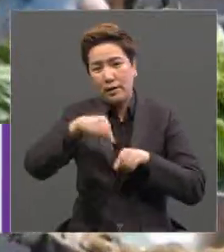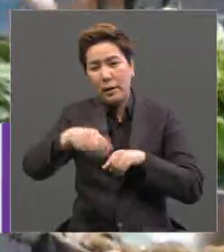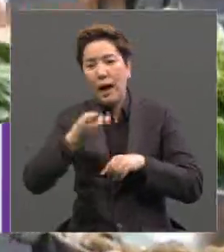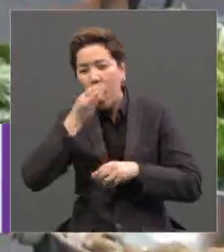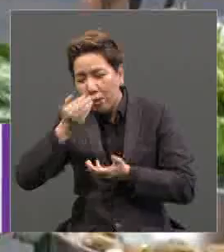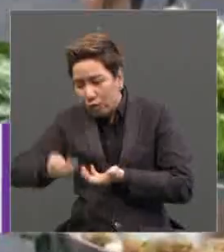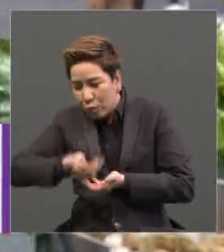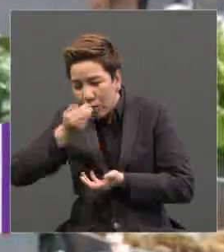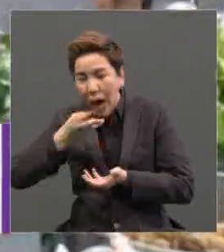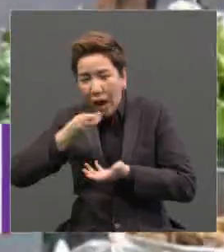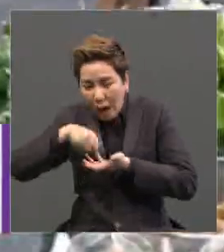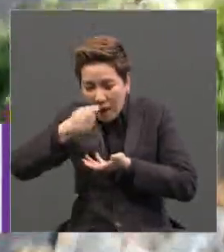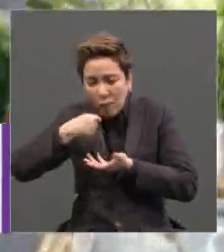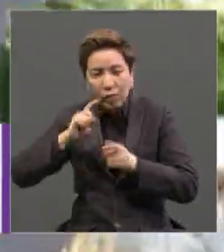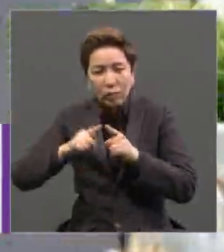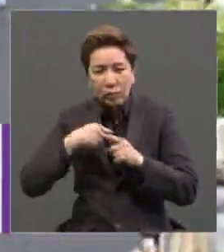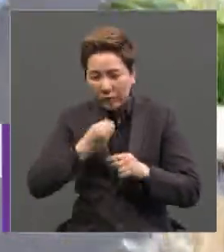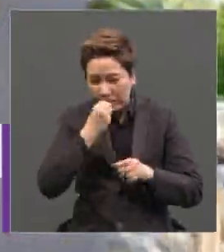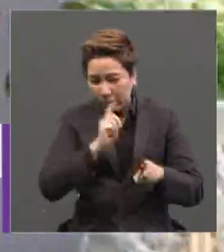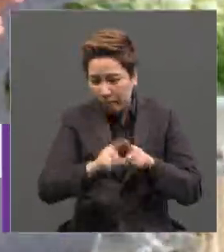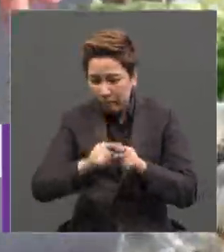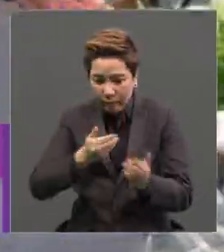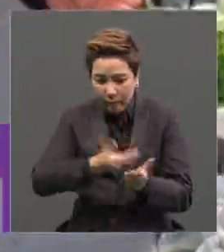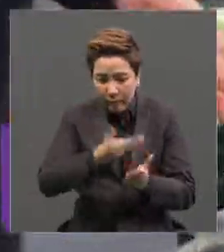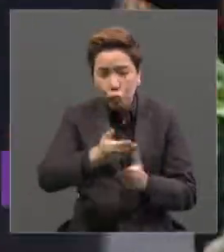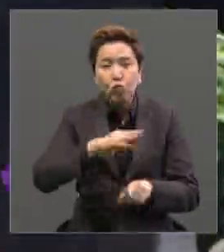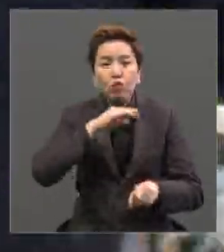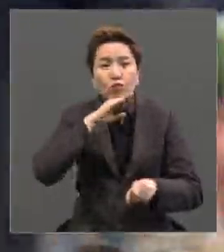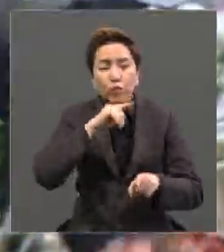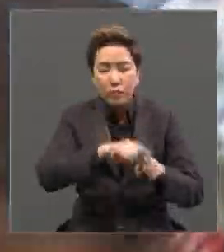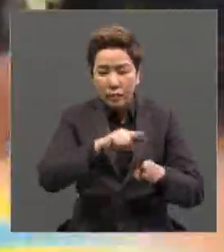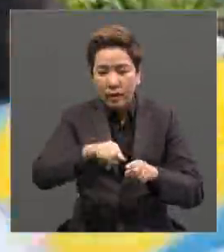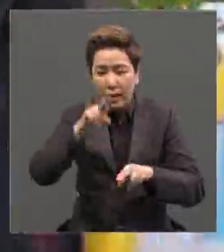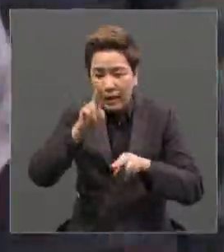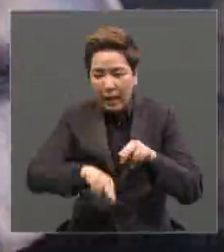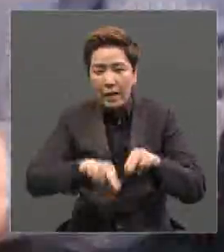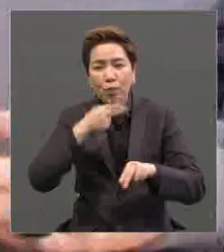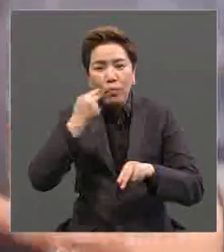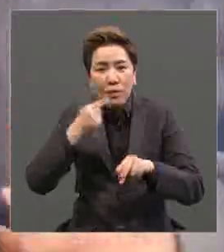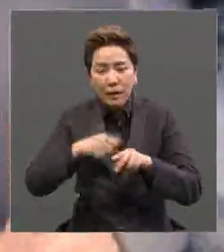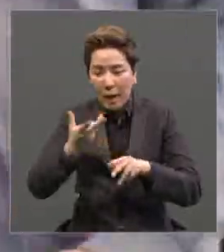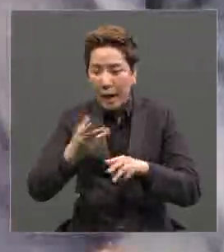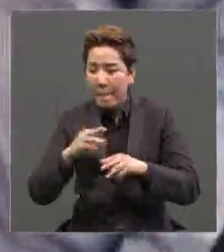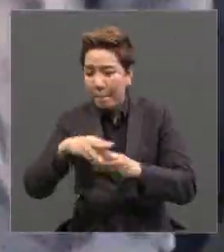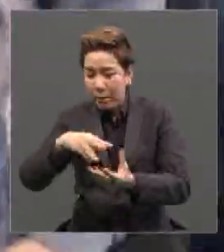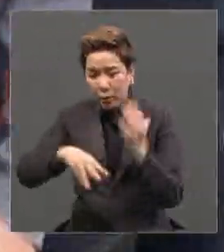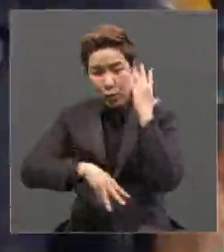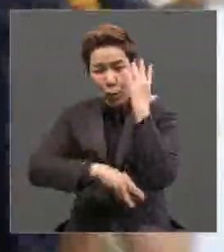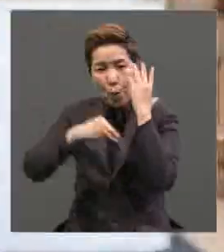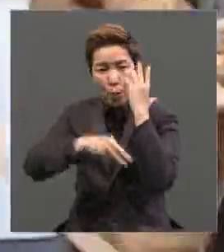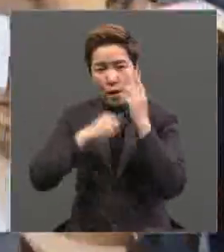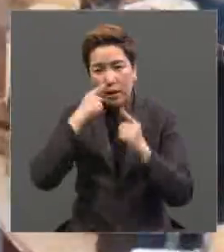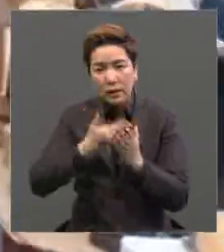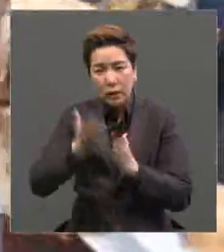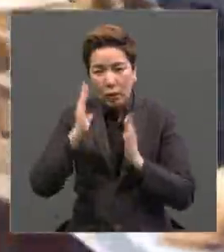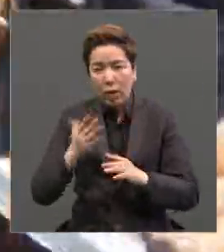านข้าวแกงซื้ออาหารหลากหลายเมนูค่ะอาทิพะแนงหมูไข่พะโล้แกงหน่อไม้ก็มีพ่อค้าแม่ค้